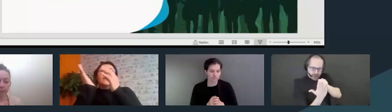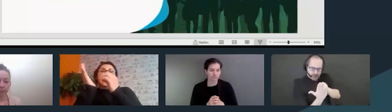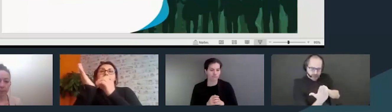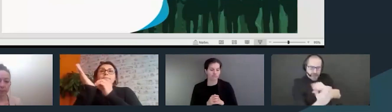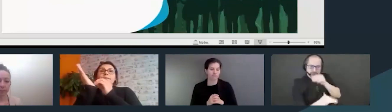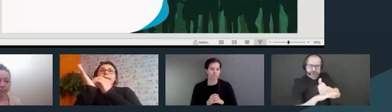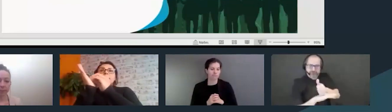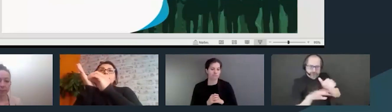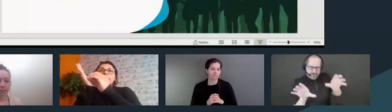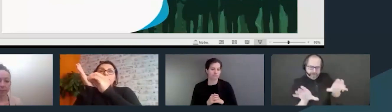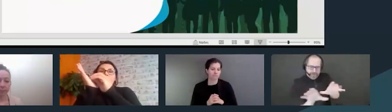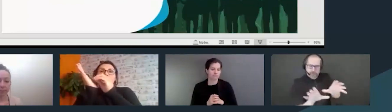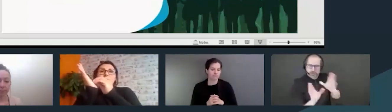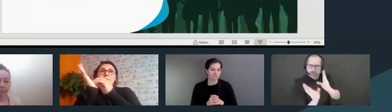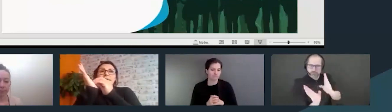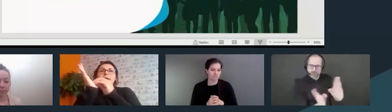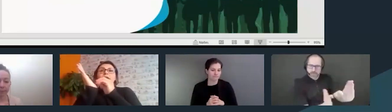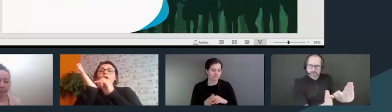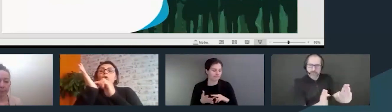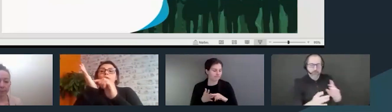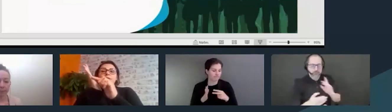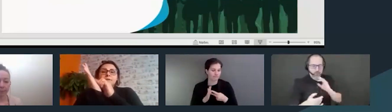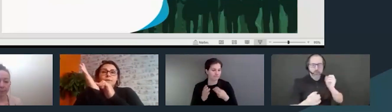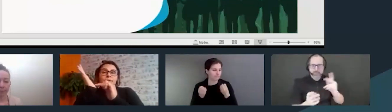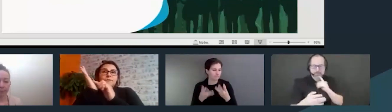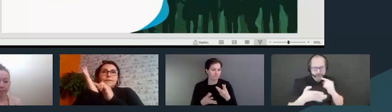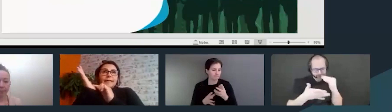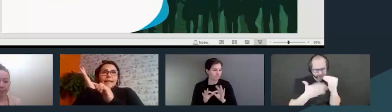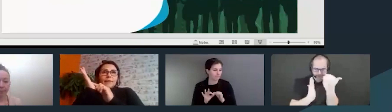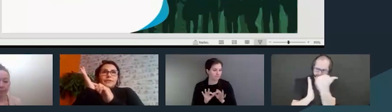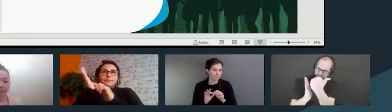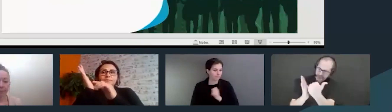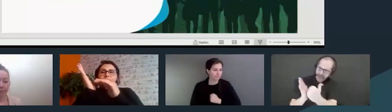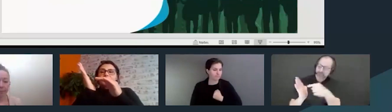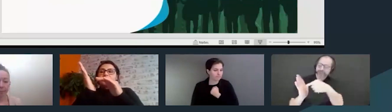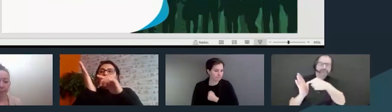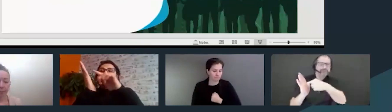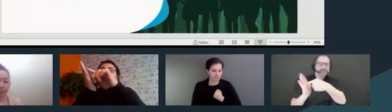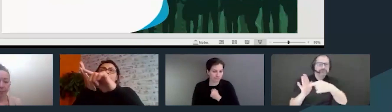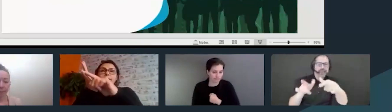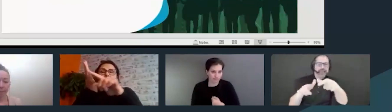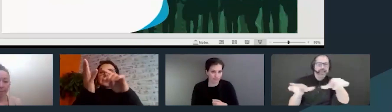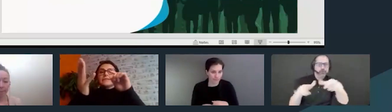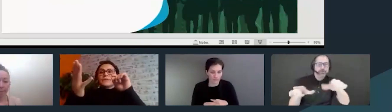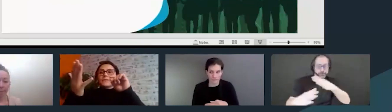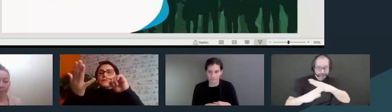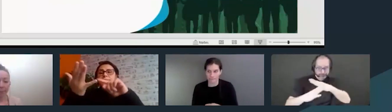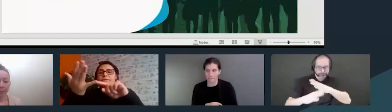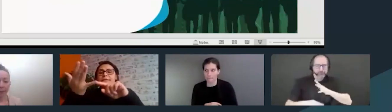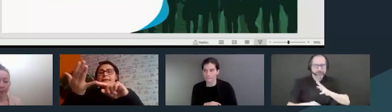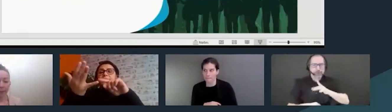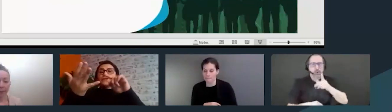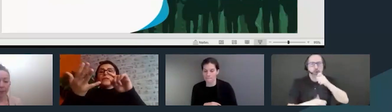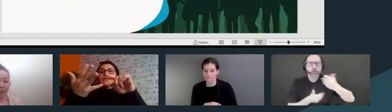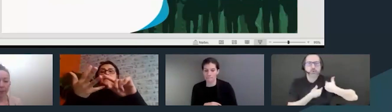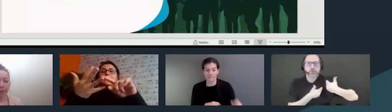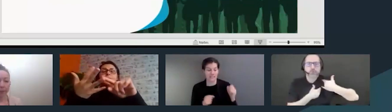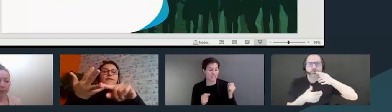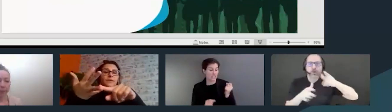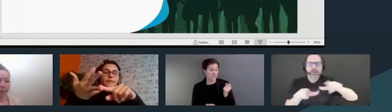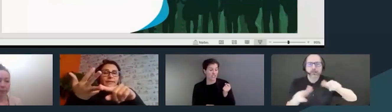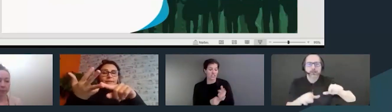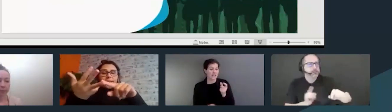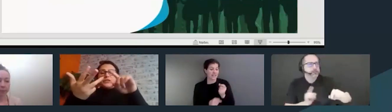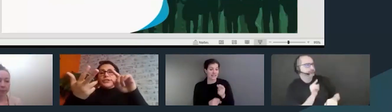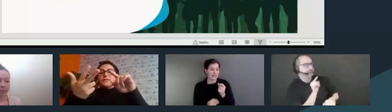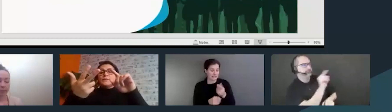la langue, qui est responsable de la langue? Puisqu'elle représente la difficulté. OK, c'est le gouvernement qui est responsable. Donc, il est question